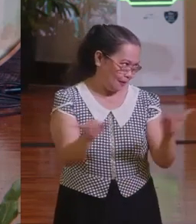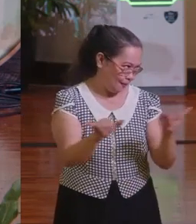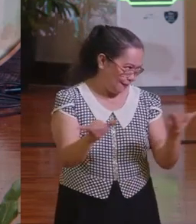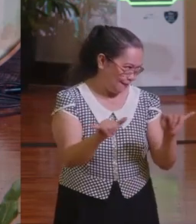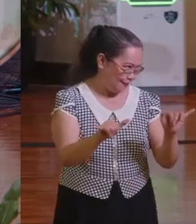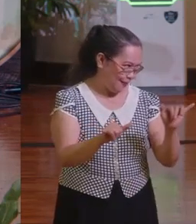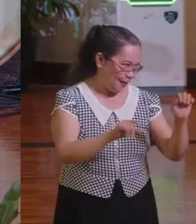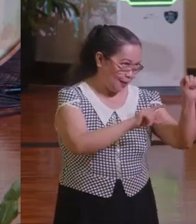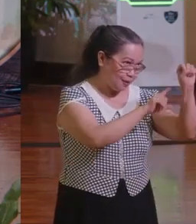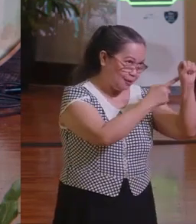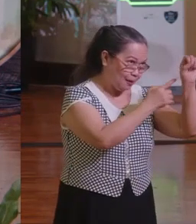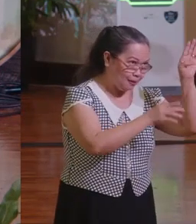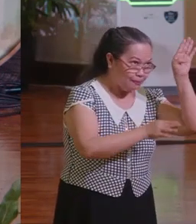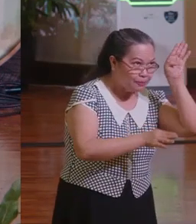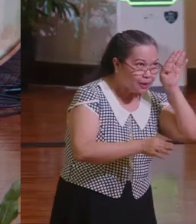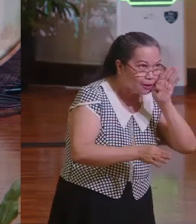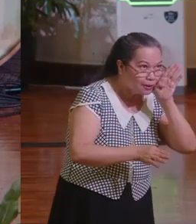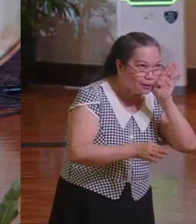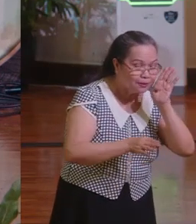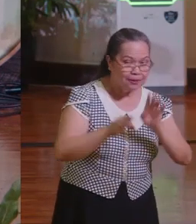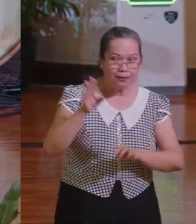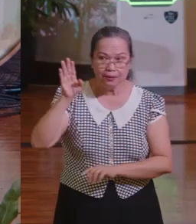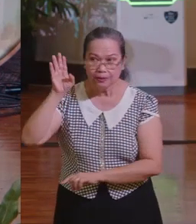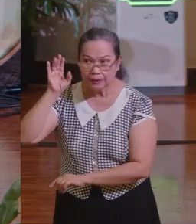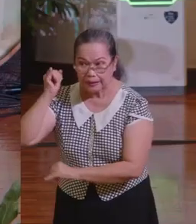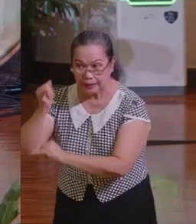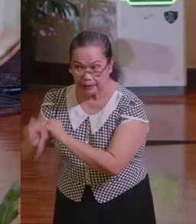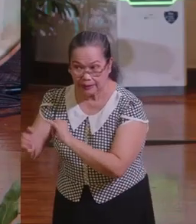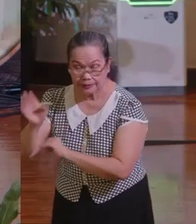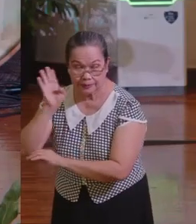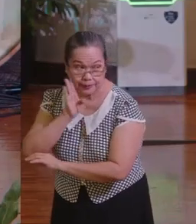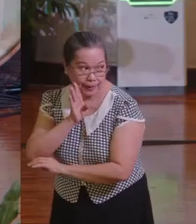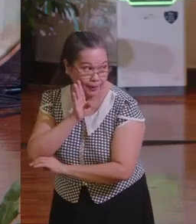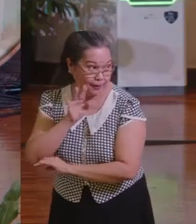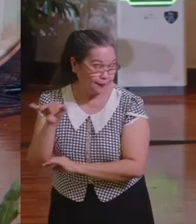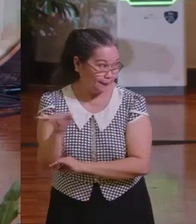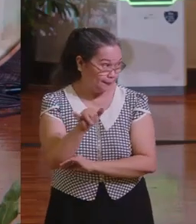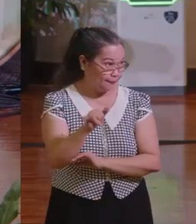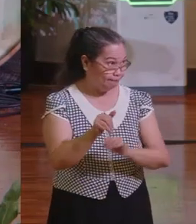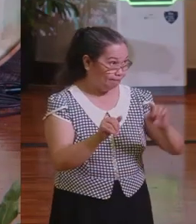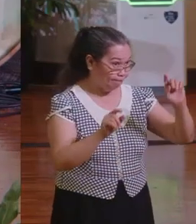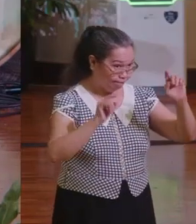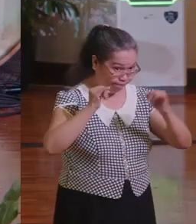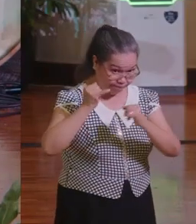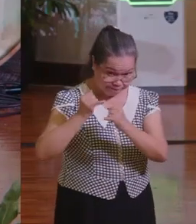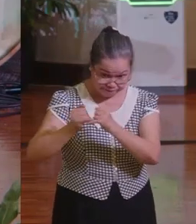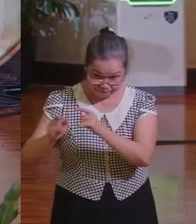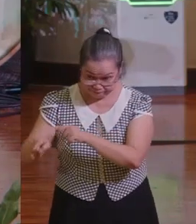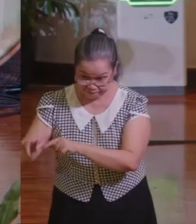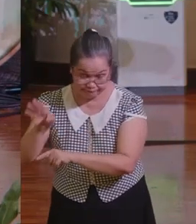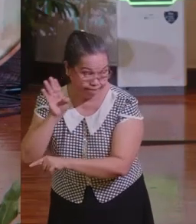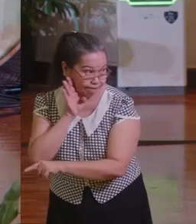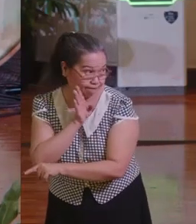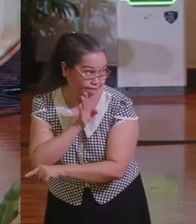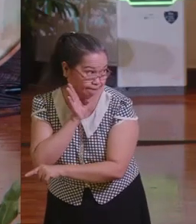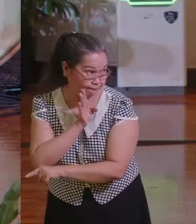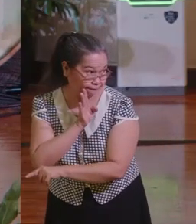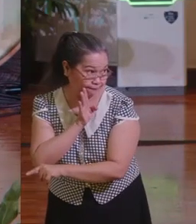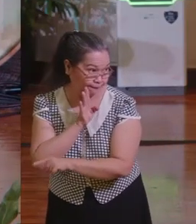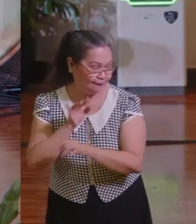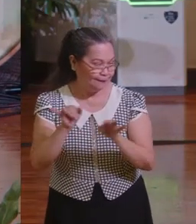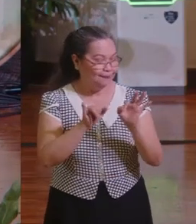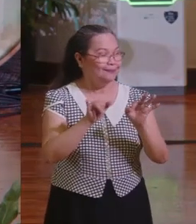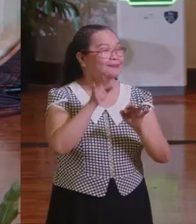brothers. Amen. Sa original language po, ang construction po nito, ang huling salita ay brothers. No?